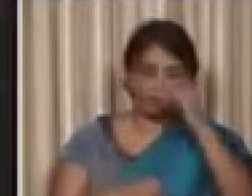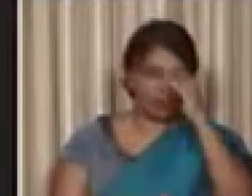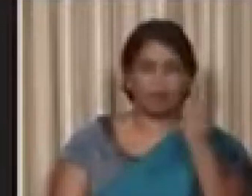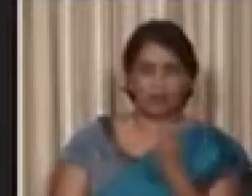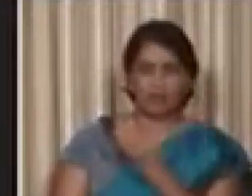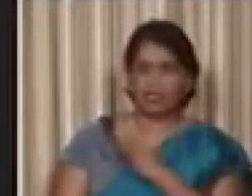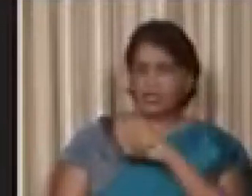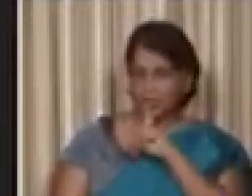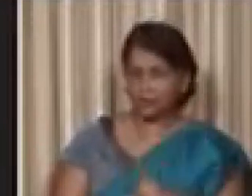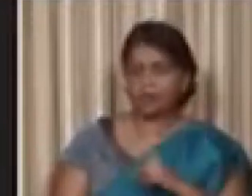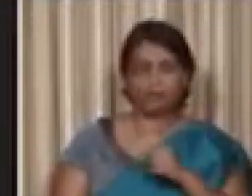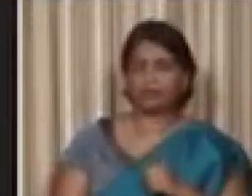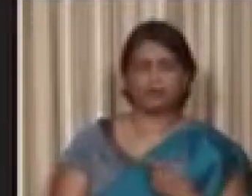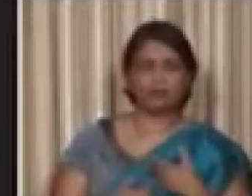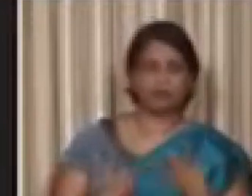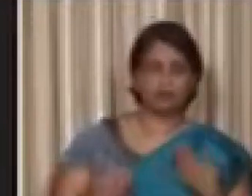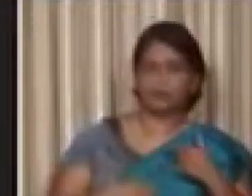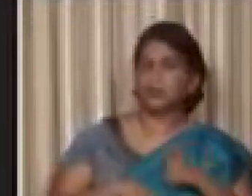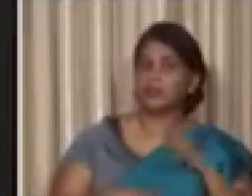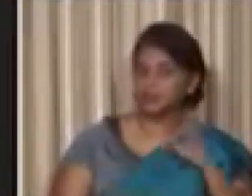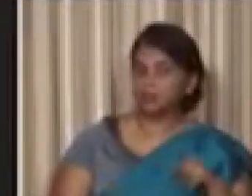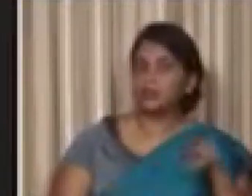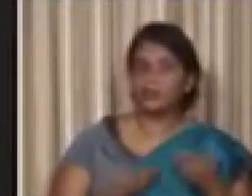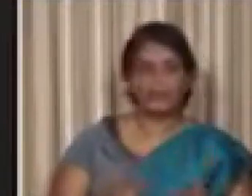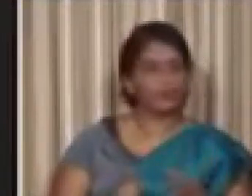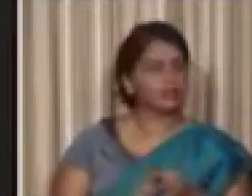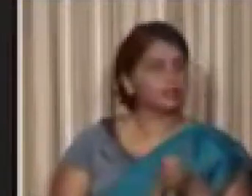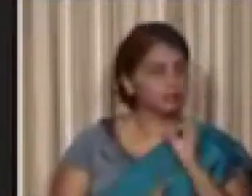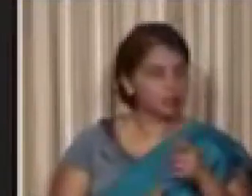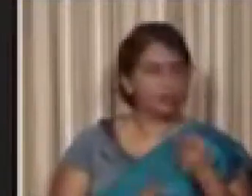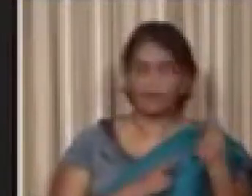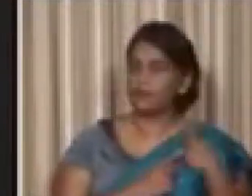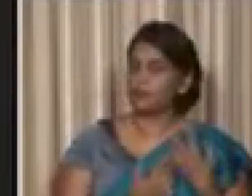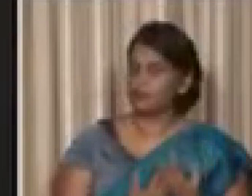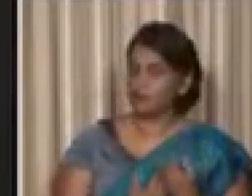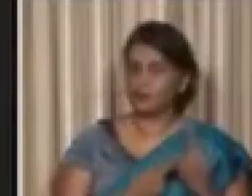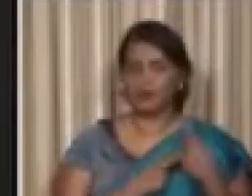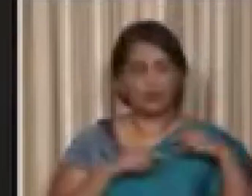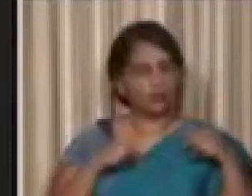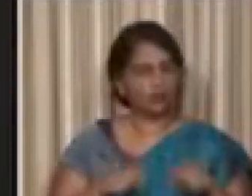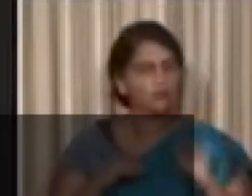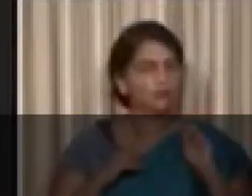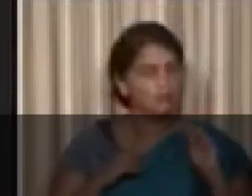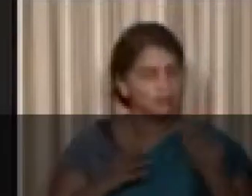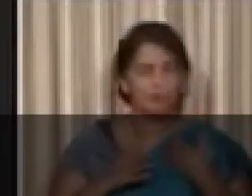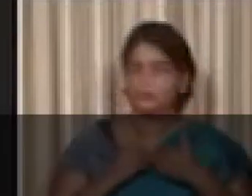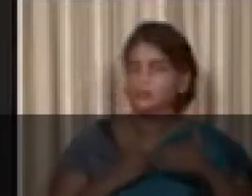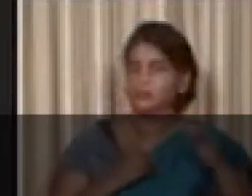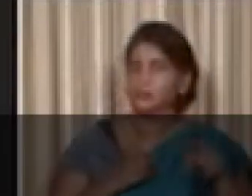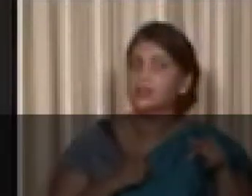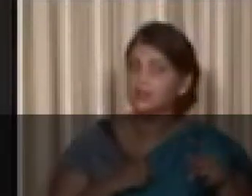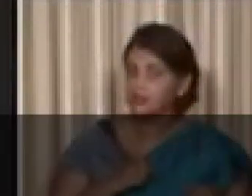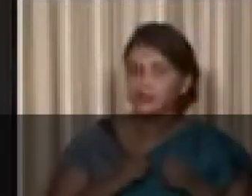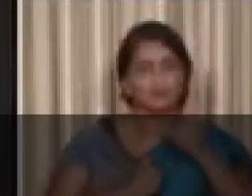දිනකටම කතා කරා. ඒ කවුරුත් මගහැරපු වෙලාවේ තමයි මේ වර්තමාන ජනාධිපතිතුමා මේක බාරගත්තා. බාරගෙන අද යම් මට්ටමකට ගෙනල්ලා තියෙනවා. දැන් මේ